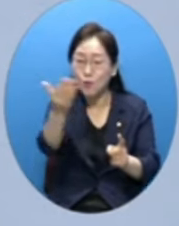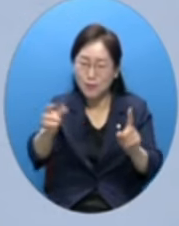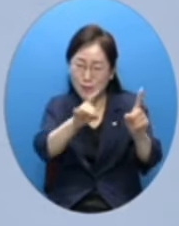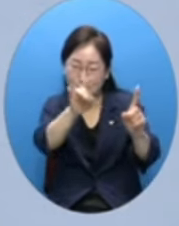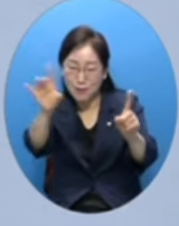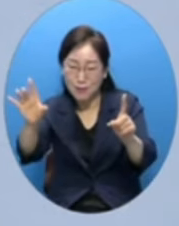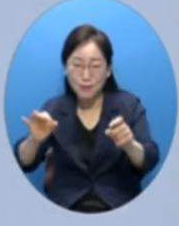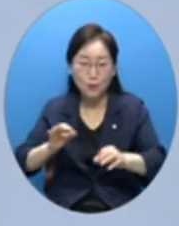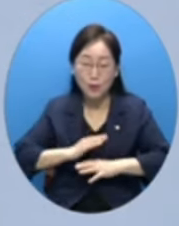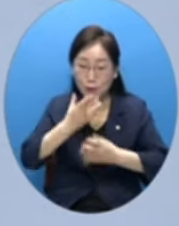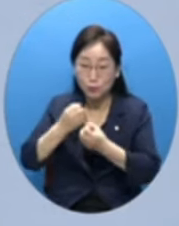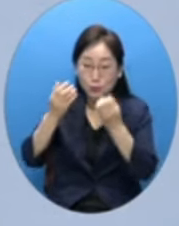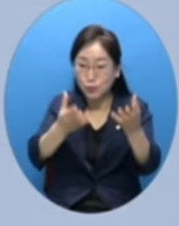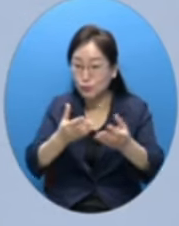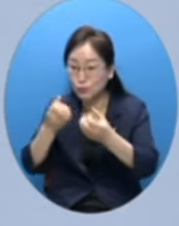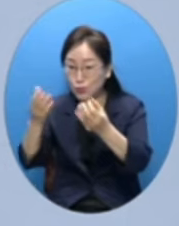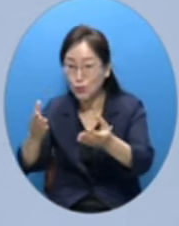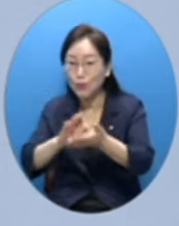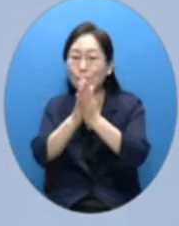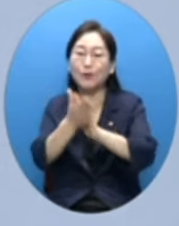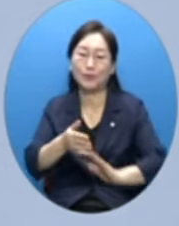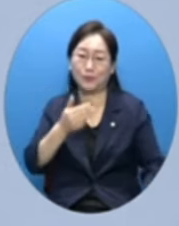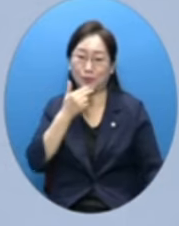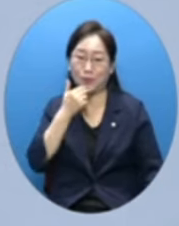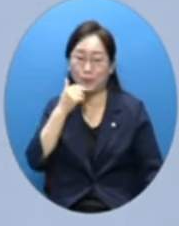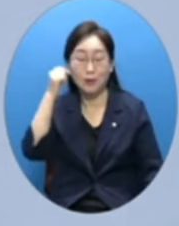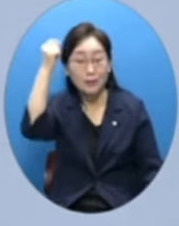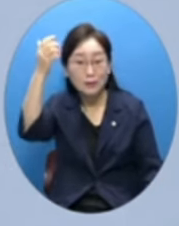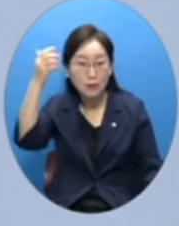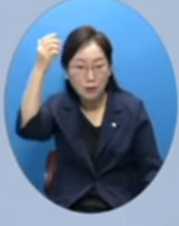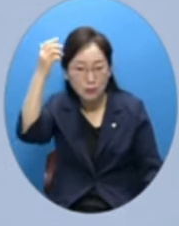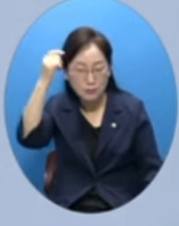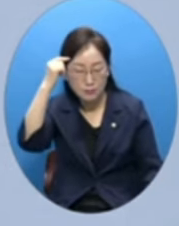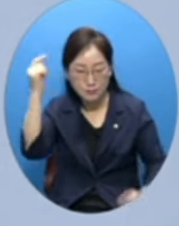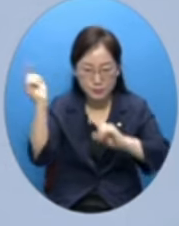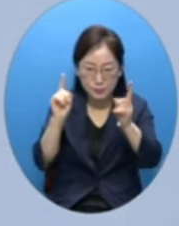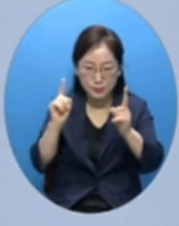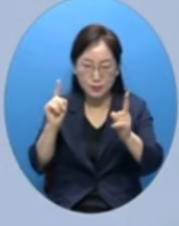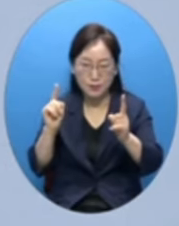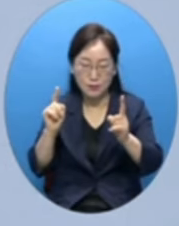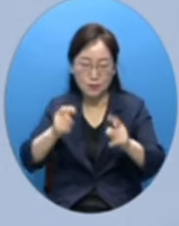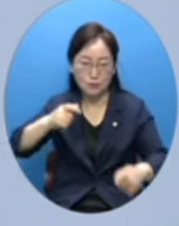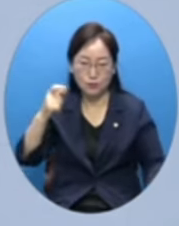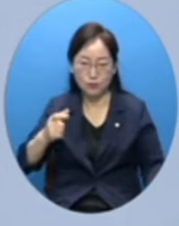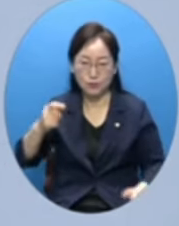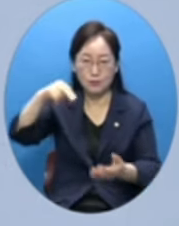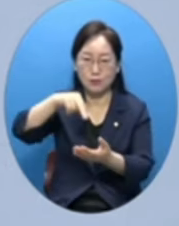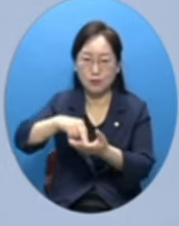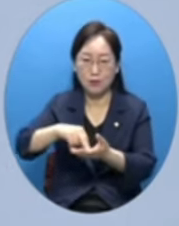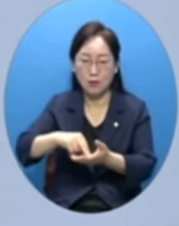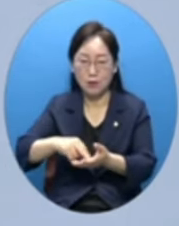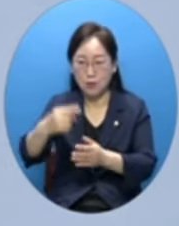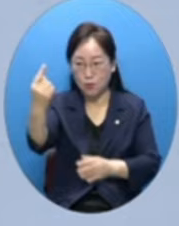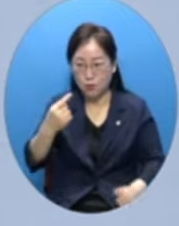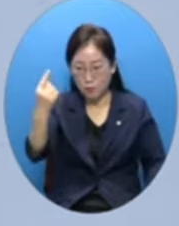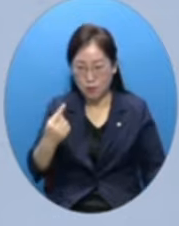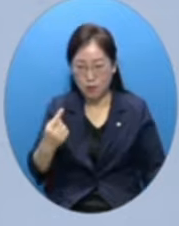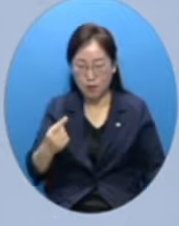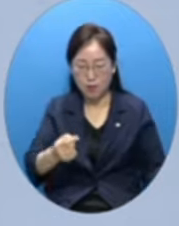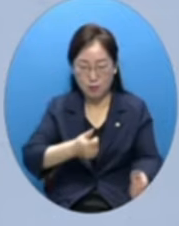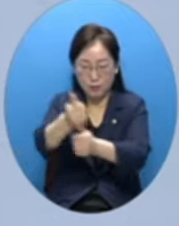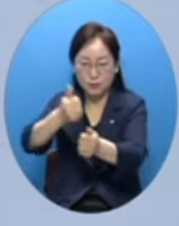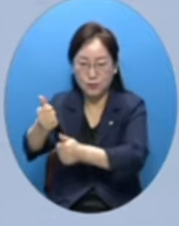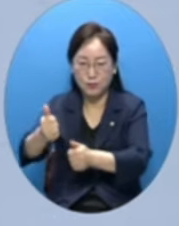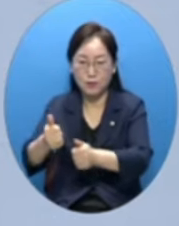축복은 변함이 없는 것입니다 그러므 우리가 영적으로 깨어 있어서 원 있어서 우리 당한 모든 문제 어려을 이겨내고